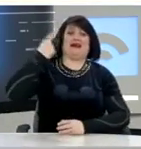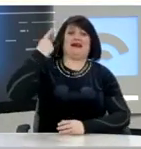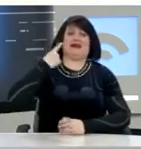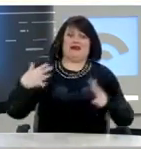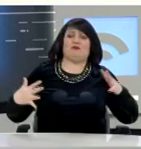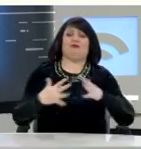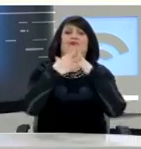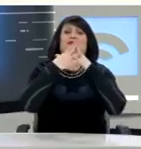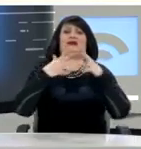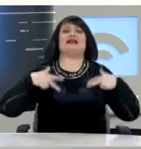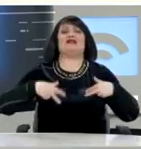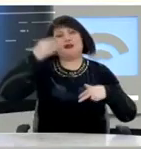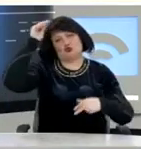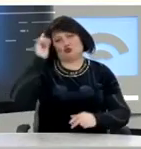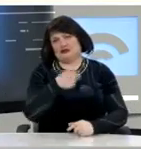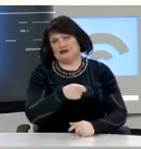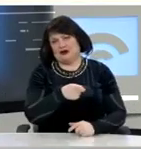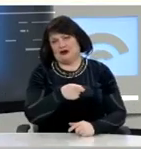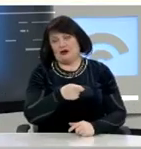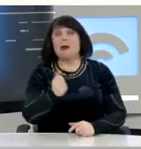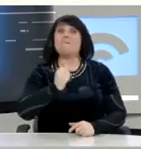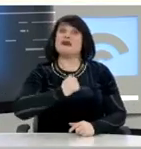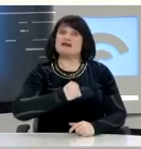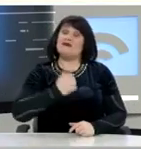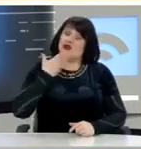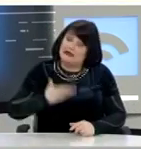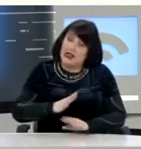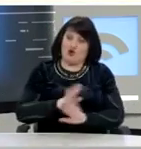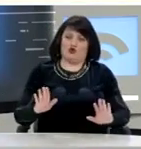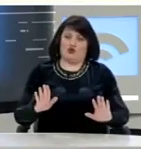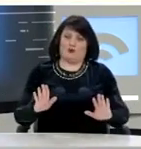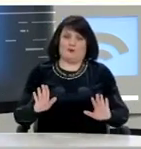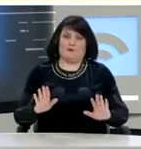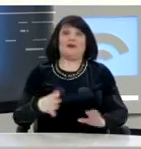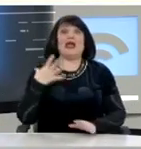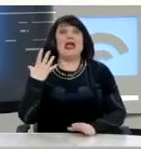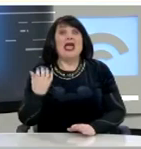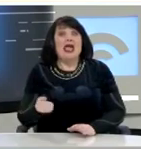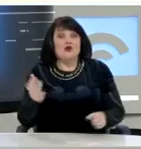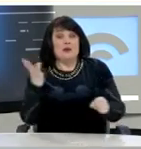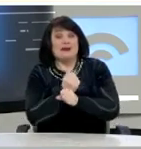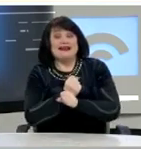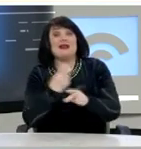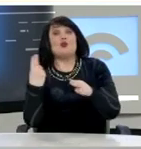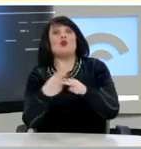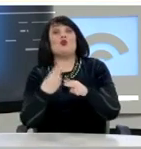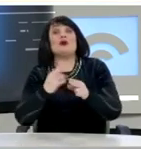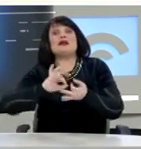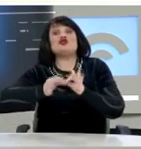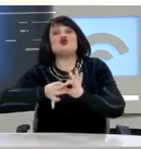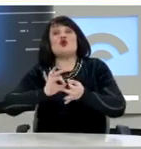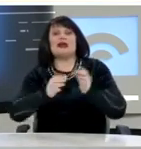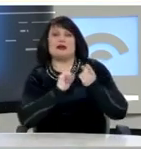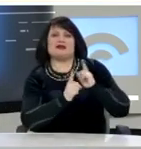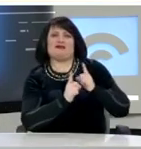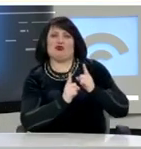στην κυβέρνηση του Αλέξη Τσίπρα. Πιστεύω και τελειώνω ότι έχουμε πετύχει μια ιστορική συμφωνία, την